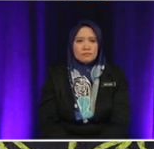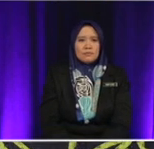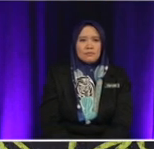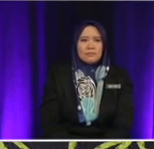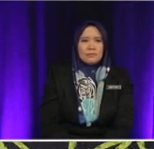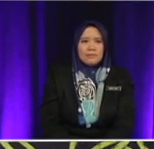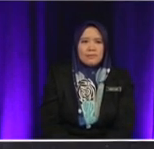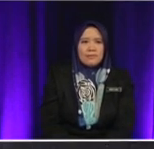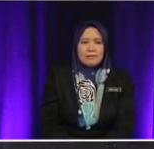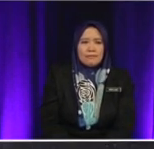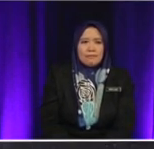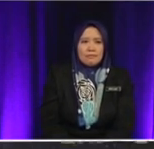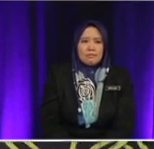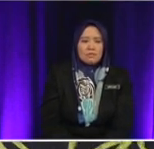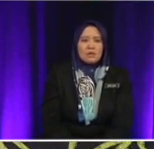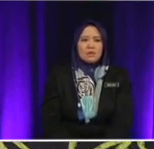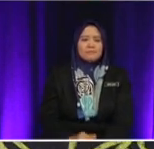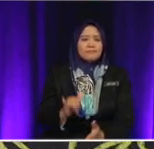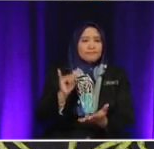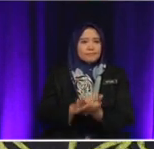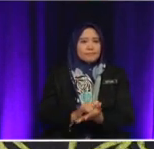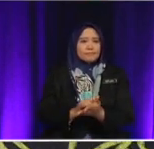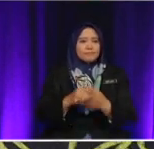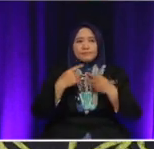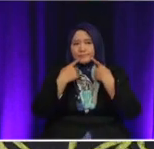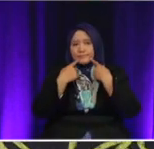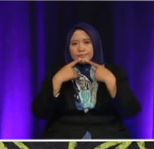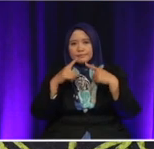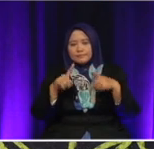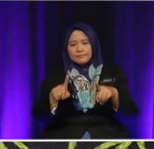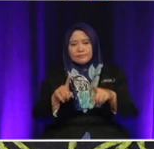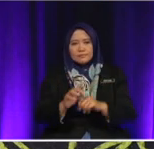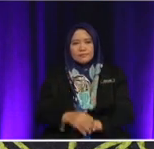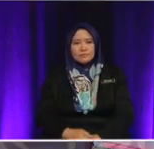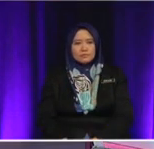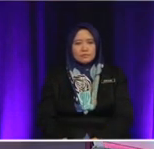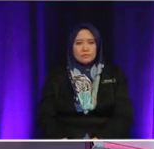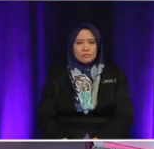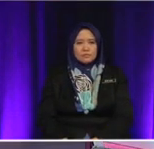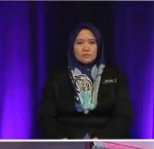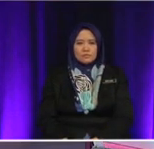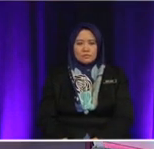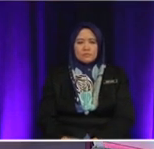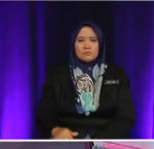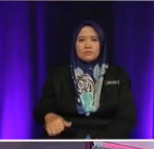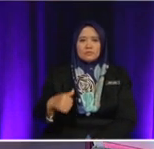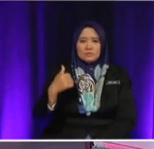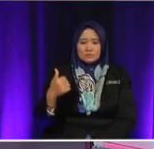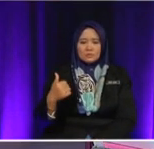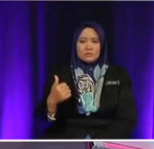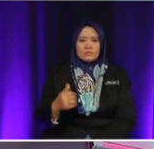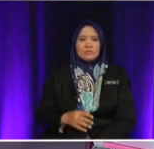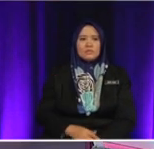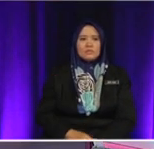Okey. Tu antara jawapan yang diberikan oleh Afika, maknanya diberikan tadi wajar dan dia jelaskan ataupun